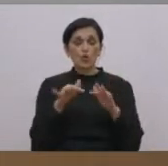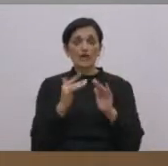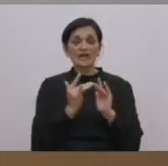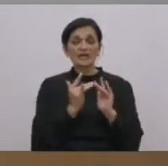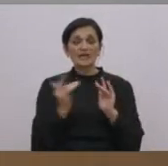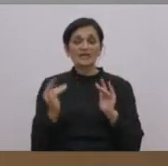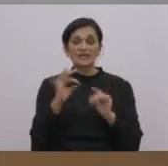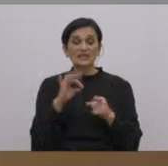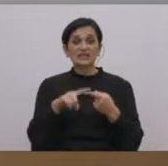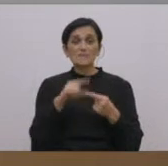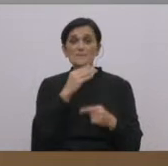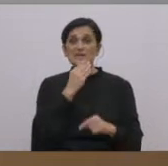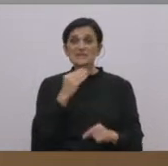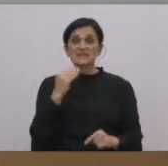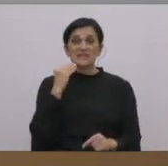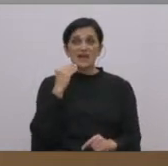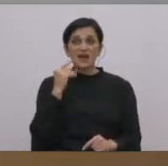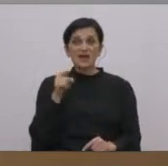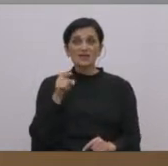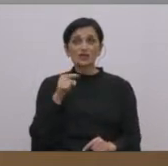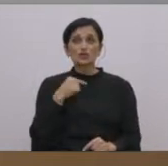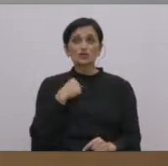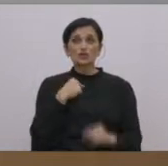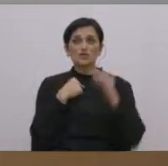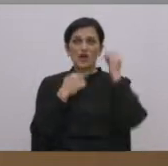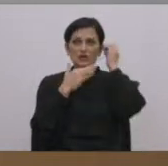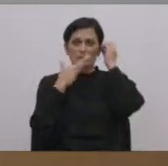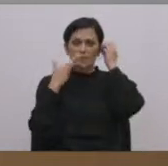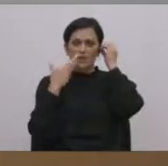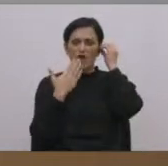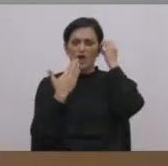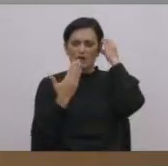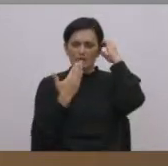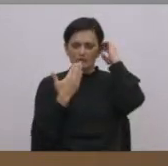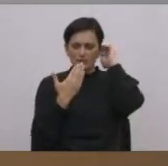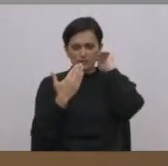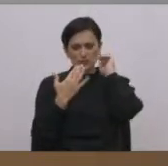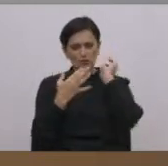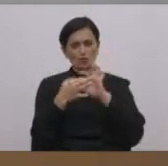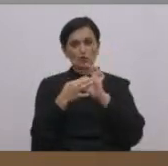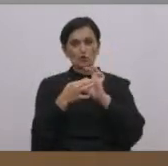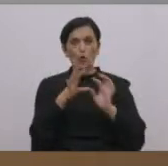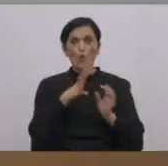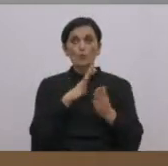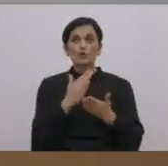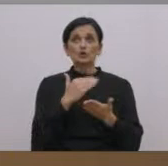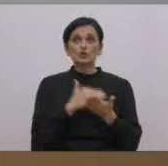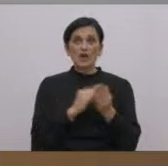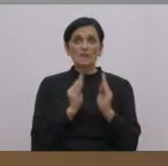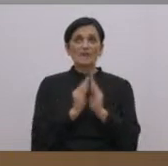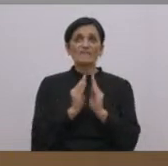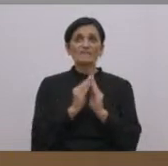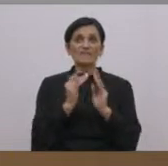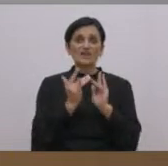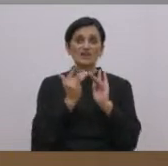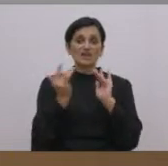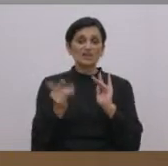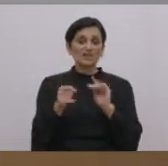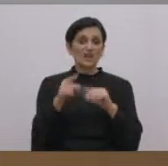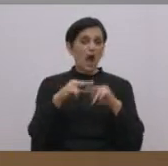dacă și rebim, schetis. Am zis ce le hat, zale, beori comunicația cu onia, magram, ce de ghiaris igive, rom, eschidi